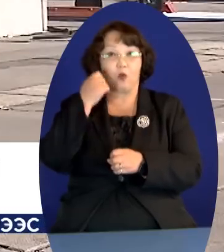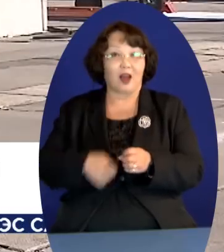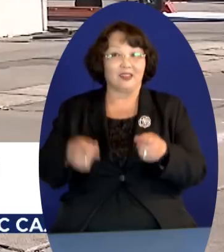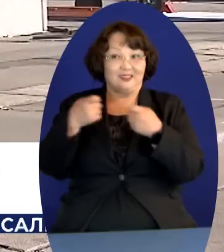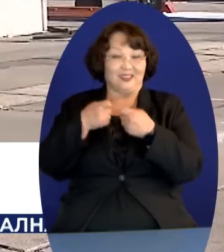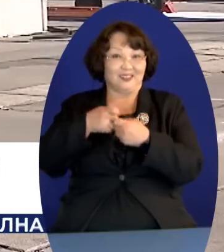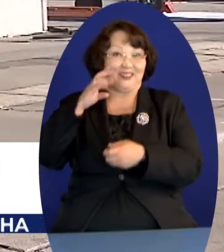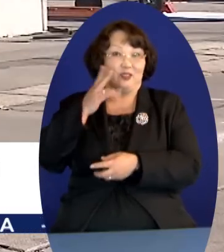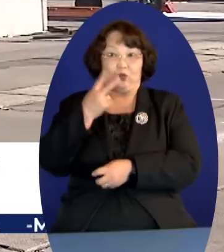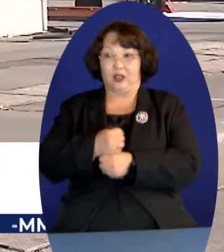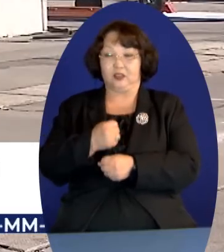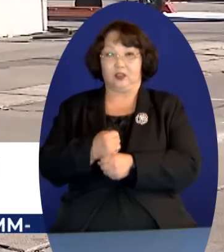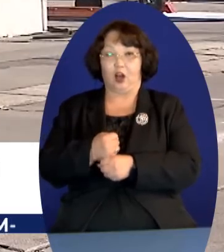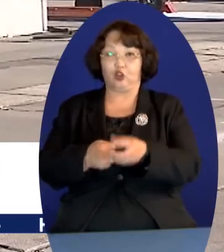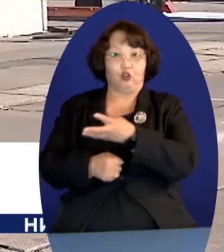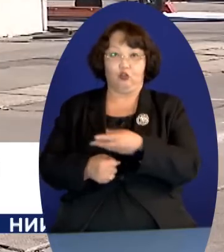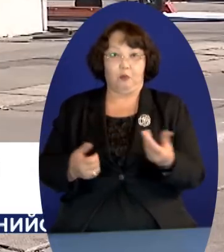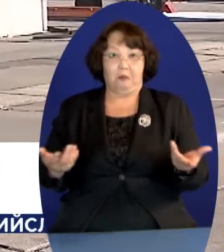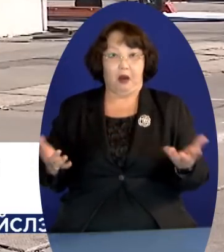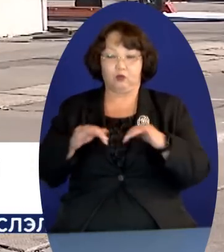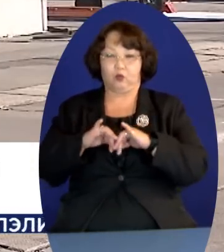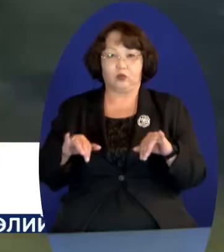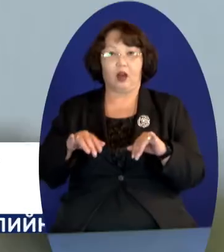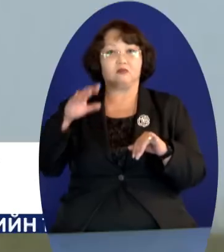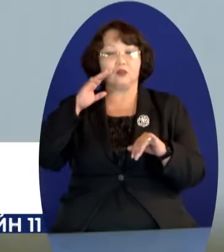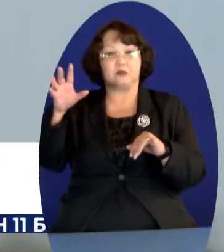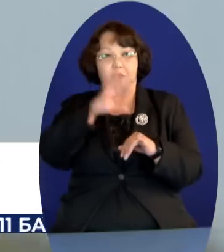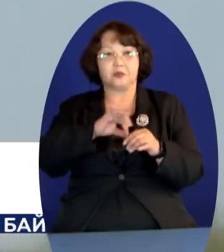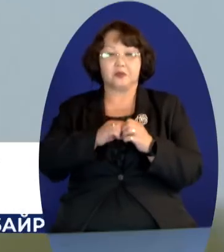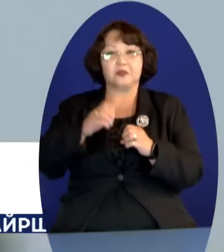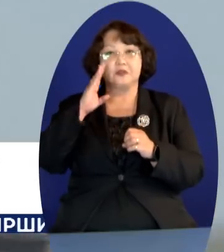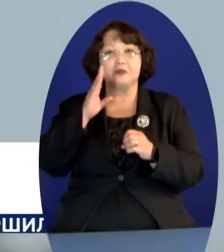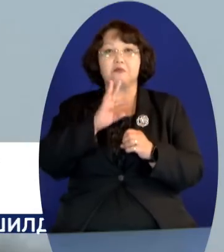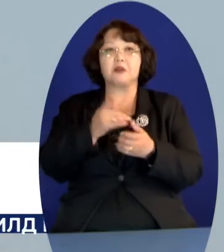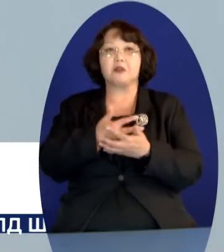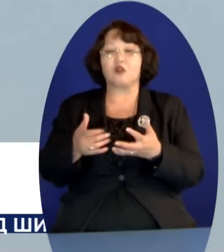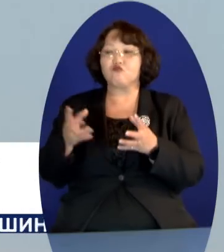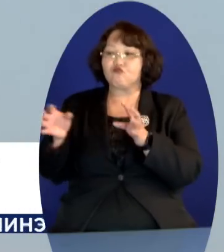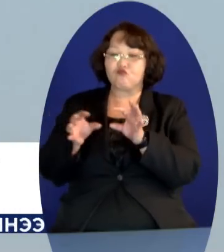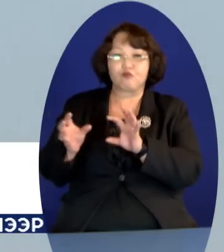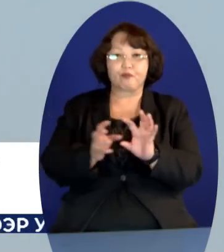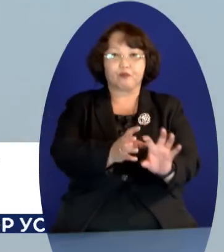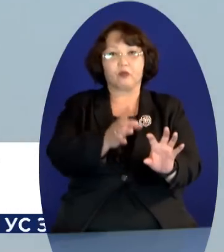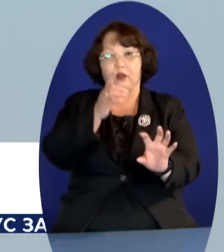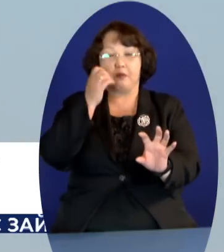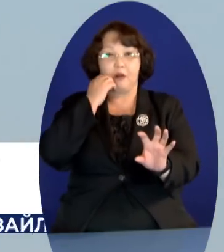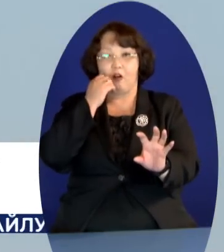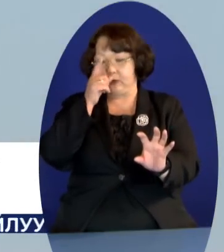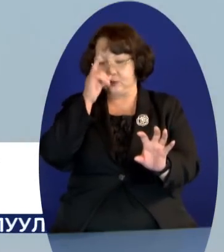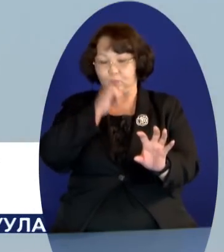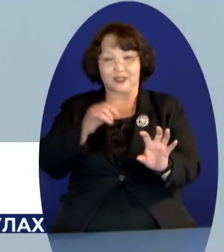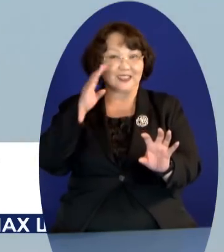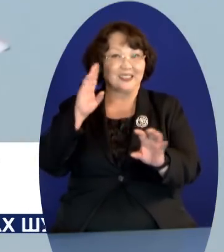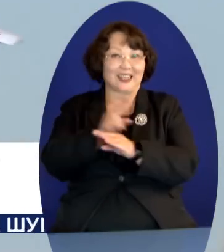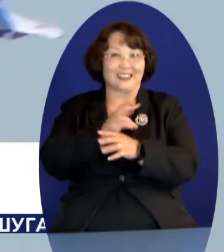цэргийн тусгай ажиллагаа нөлөөлөхгүй. Зэвсэгт хүчний зөвхөн нэг хэсэг цэрэг зэвсэг техник л тэнд хуваарлагдана. Москва цэргийн ямар ч сургуулилт олон